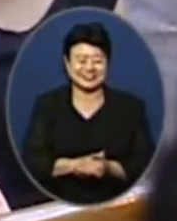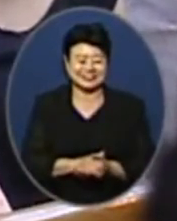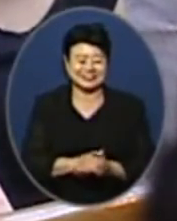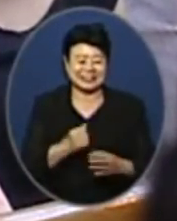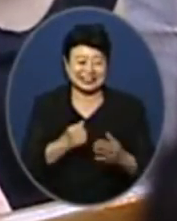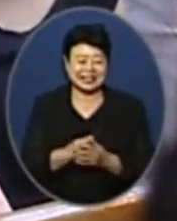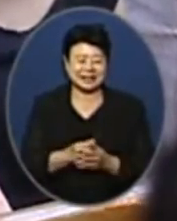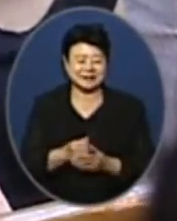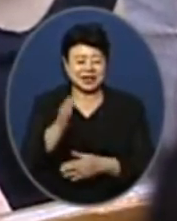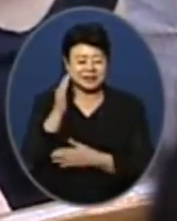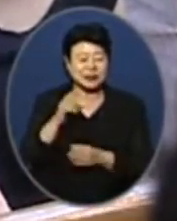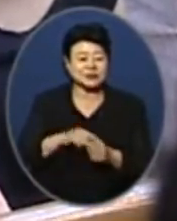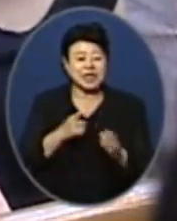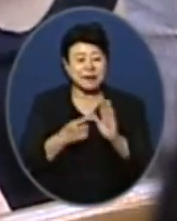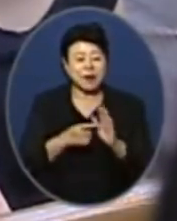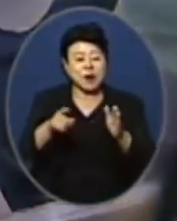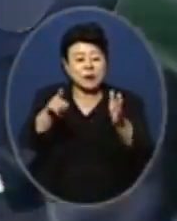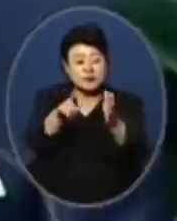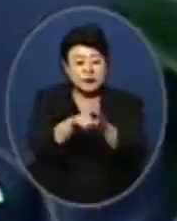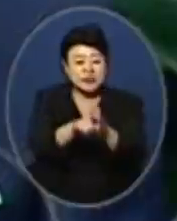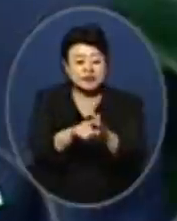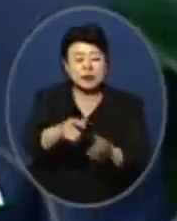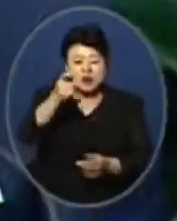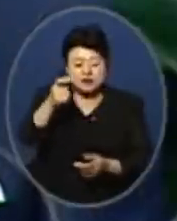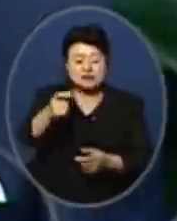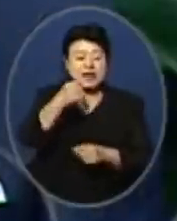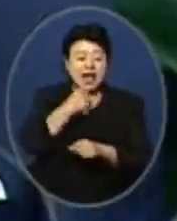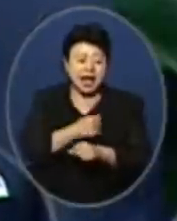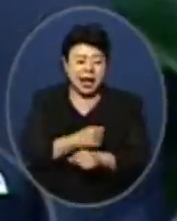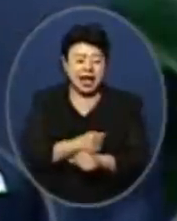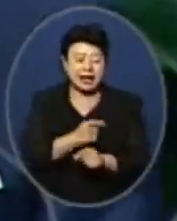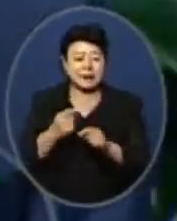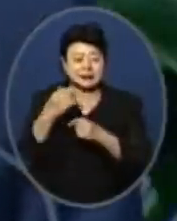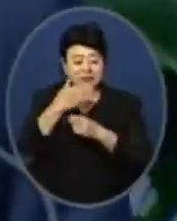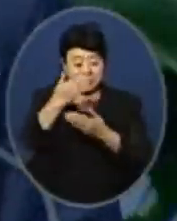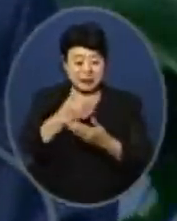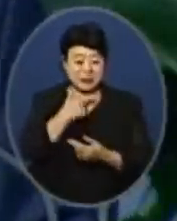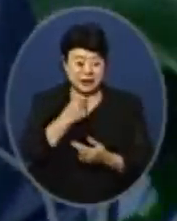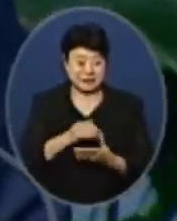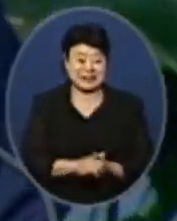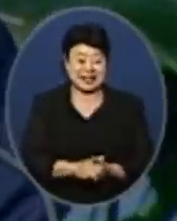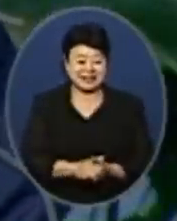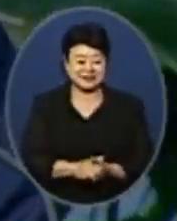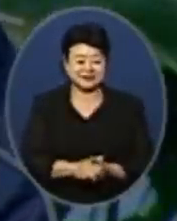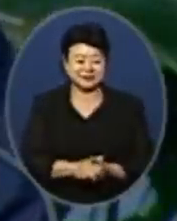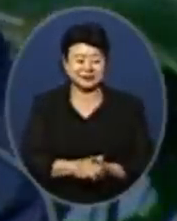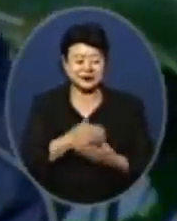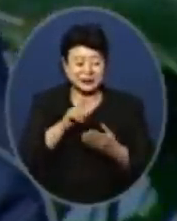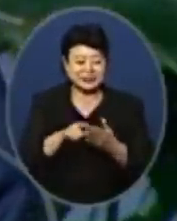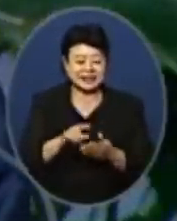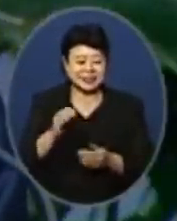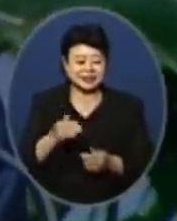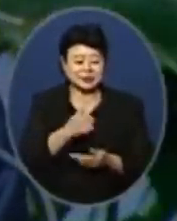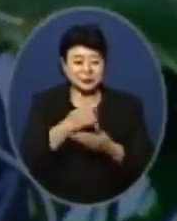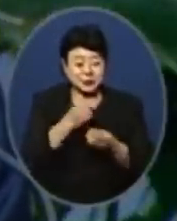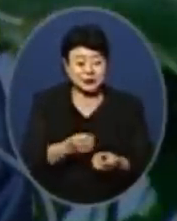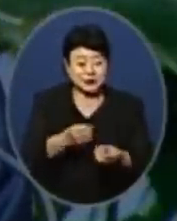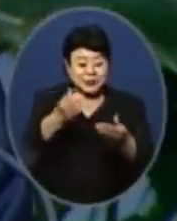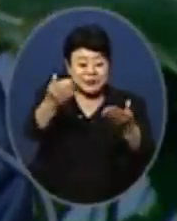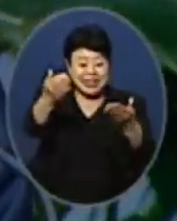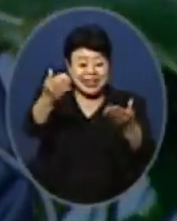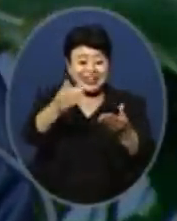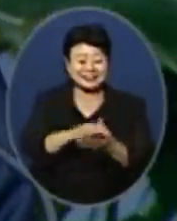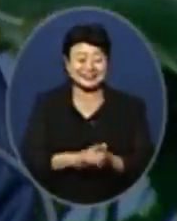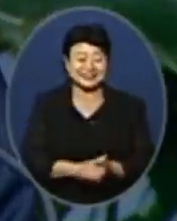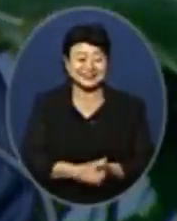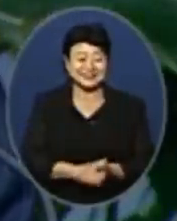그래서 오늘 설교 제목은 믿음을 굳게 하라 이러한 제목으로 함께 은혜 받는 귀한 시간 되기를 주님의 이름으로